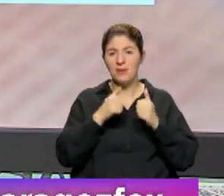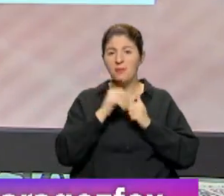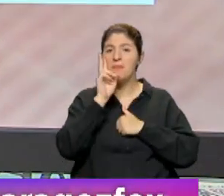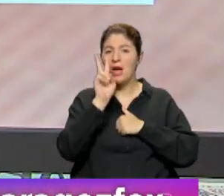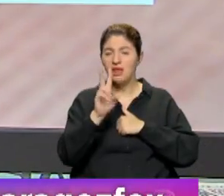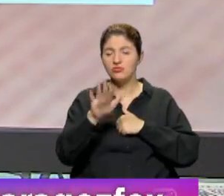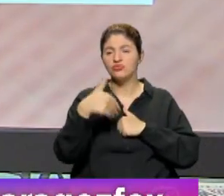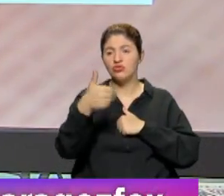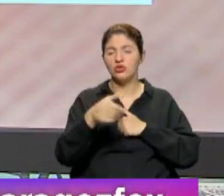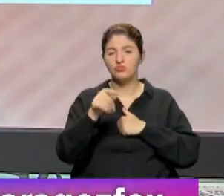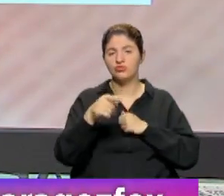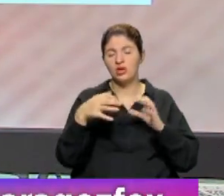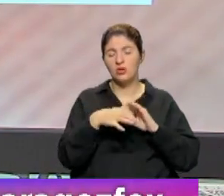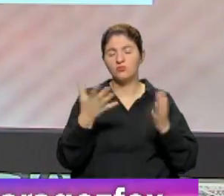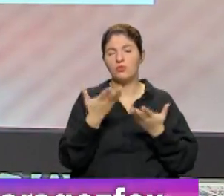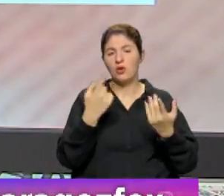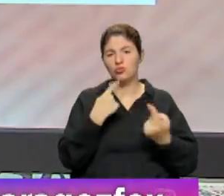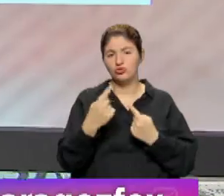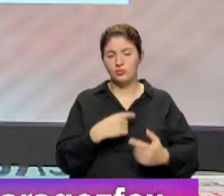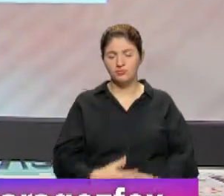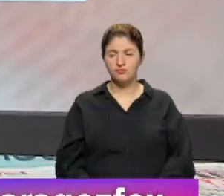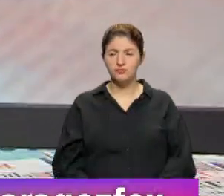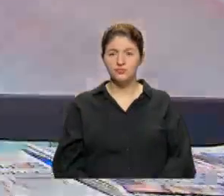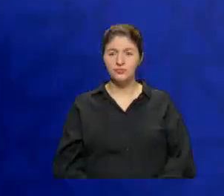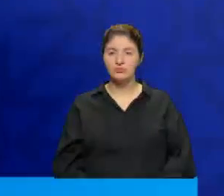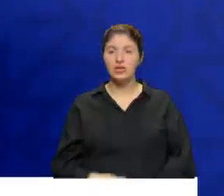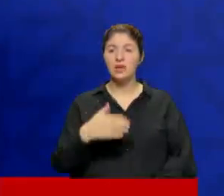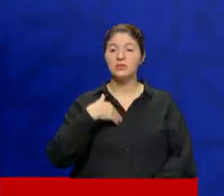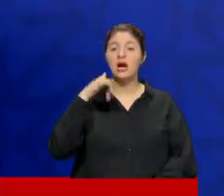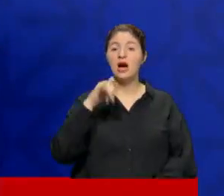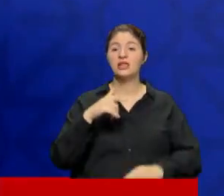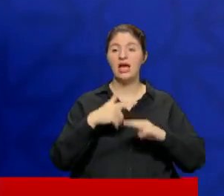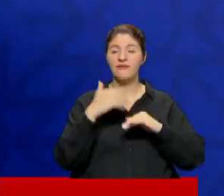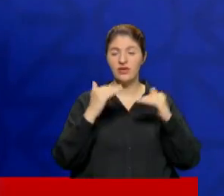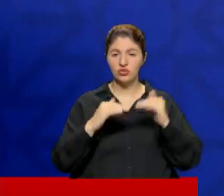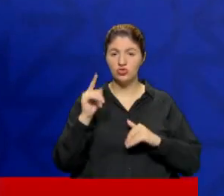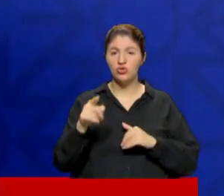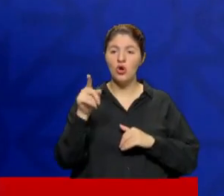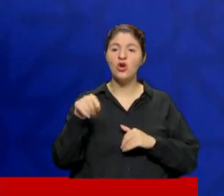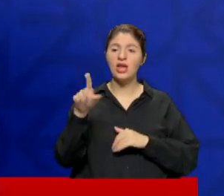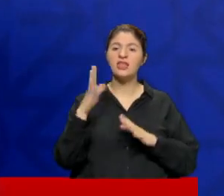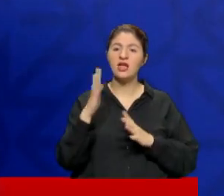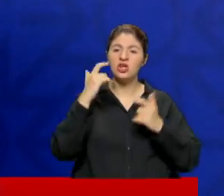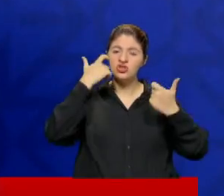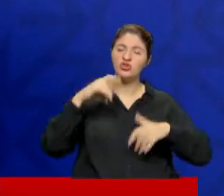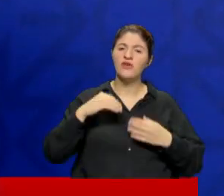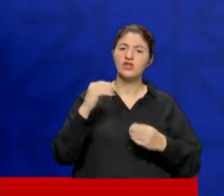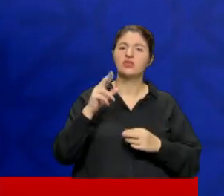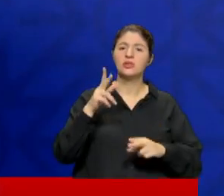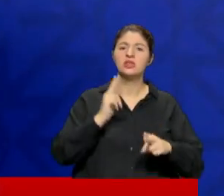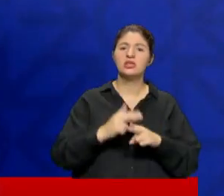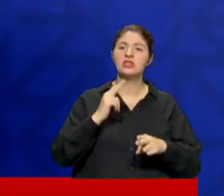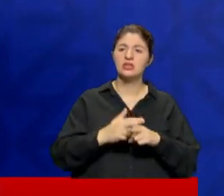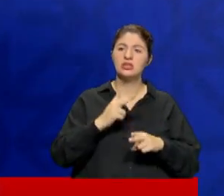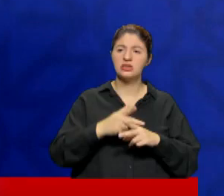bakalım sonra da bunun üzerinde de bolca konuşalım biz aynı enflasyonu onları daha da şaşırtacak hızla